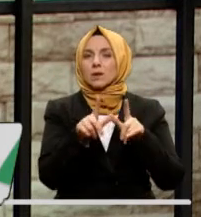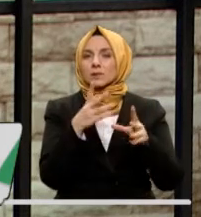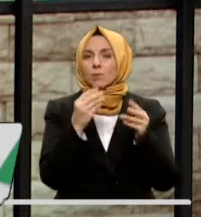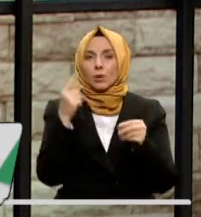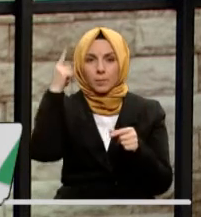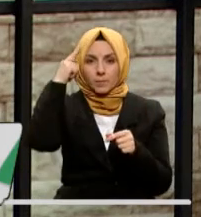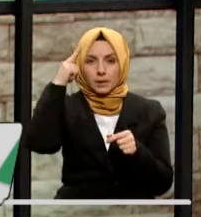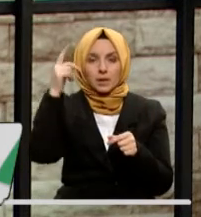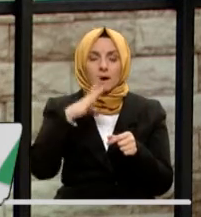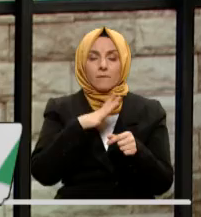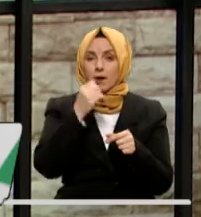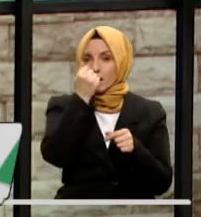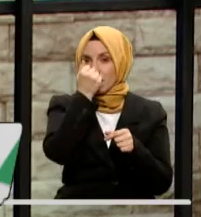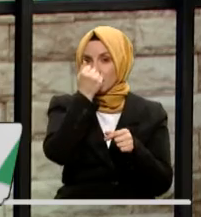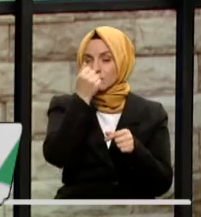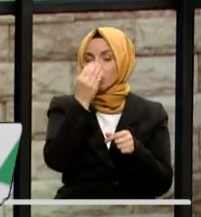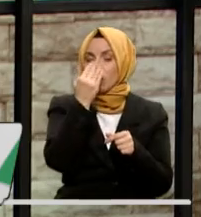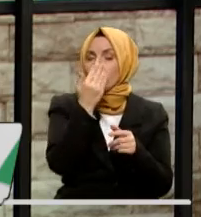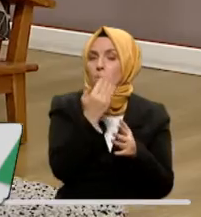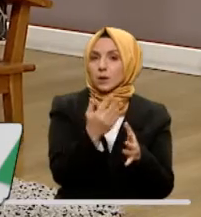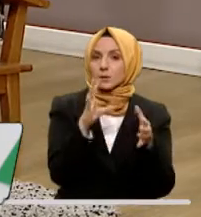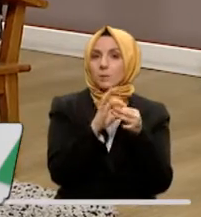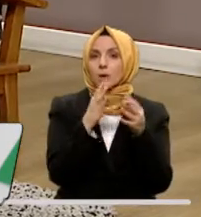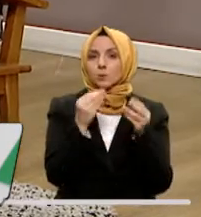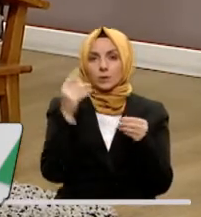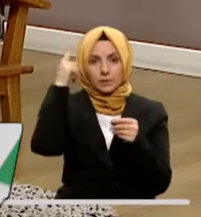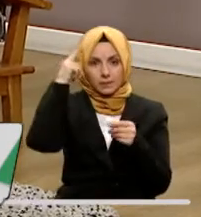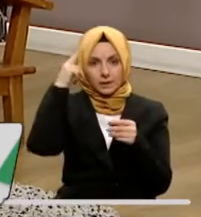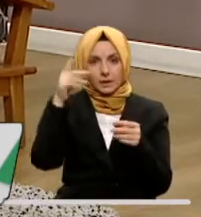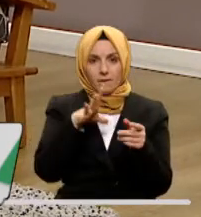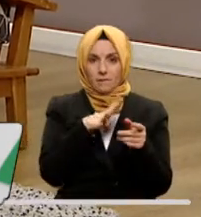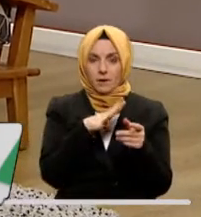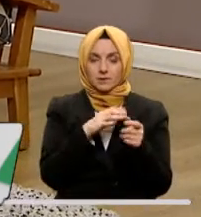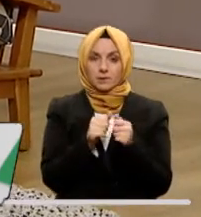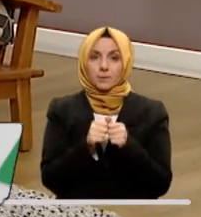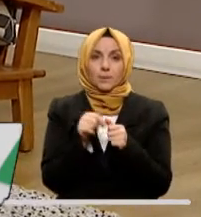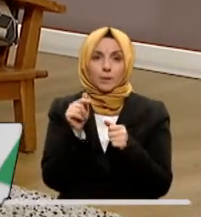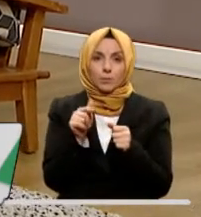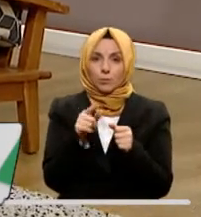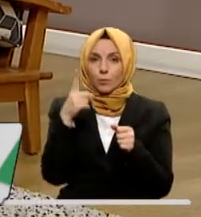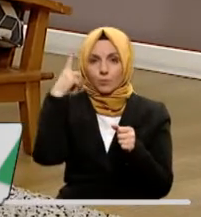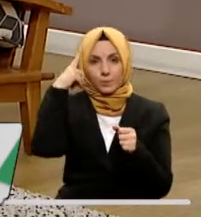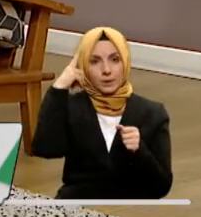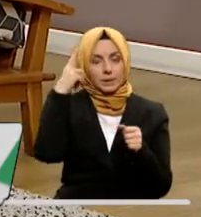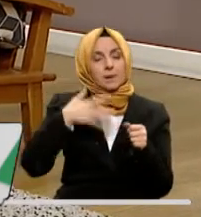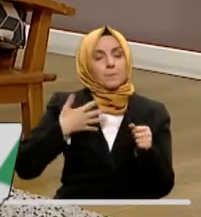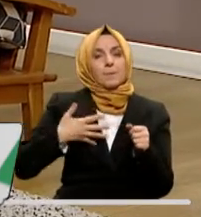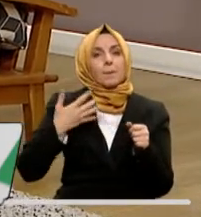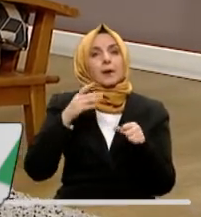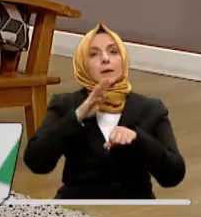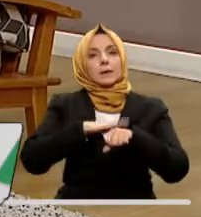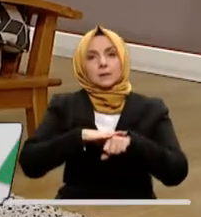merak ettikleriniz var bunun yanında kanver.org sitemizden de bu bilgileri merak